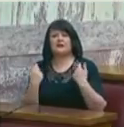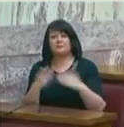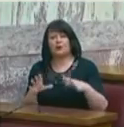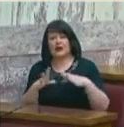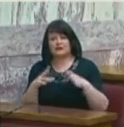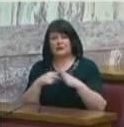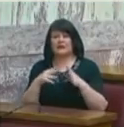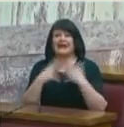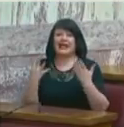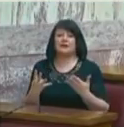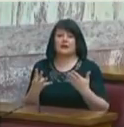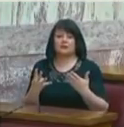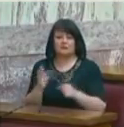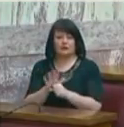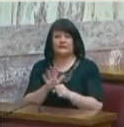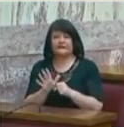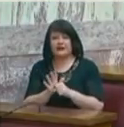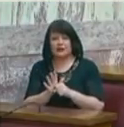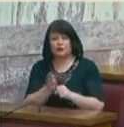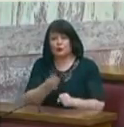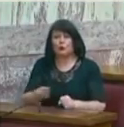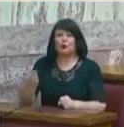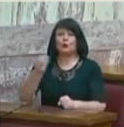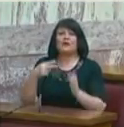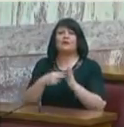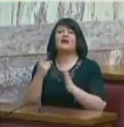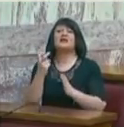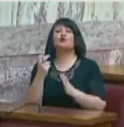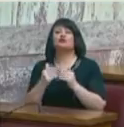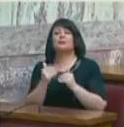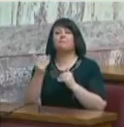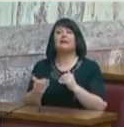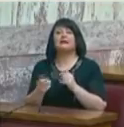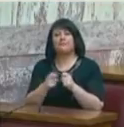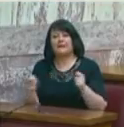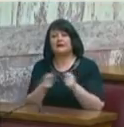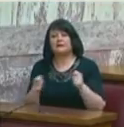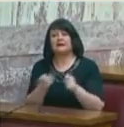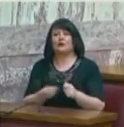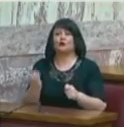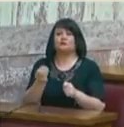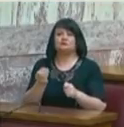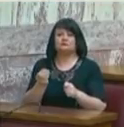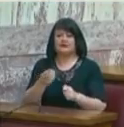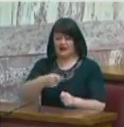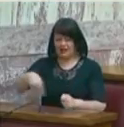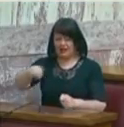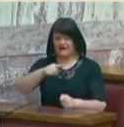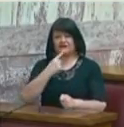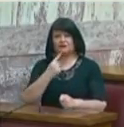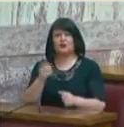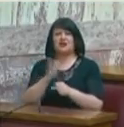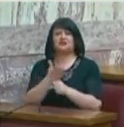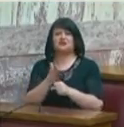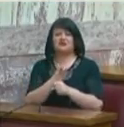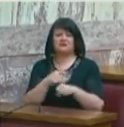19, αλλά θα φέρουμε και επιπλέον μέτρα από το 20. Για άλλη μια φορά όμως οι καταστροφολογούντες